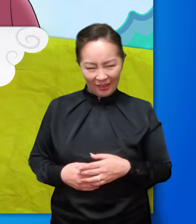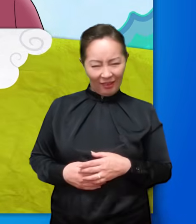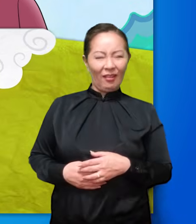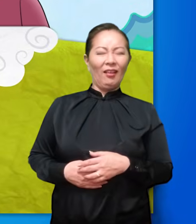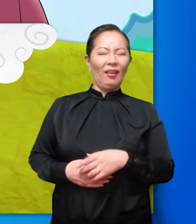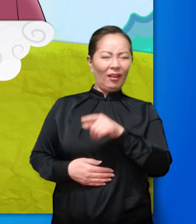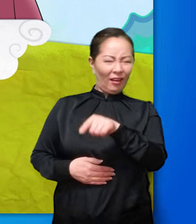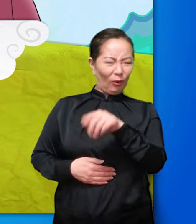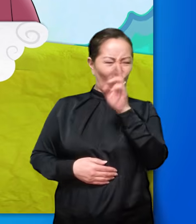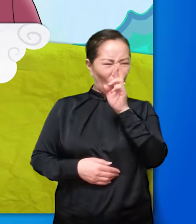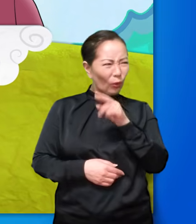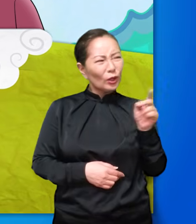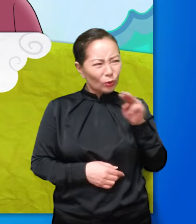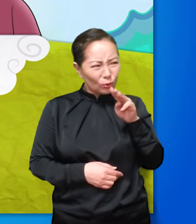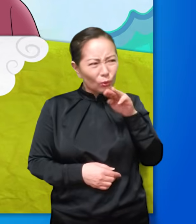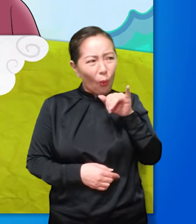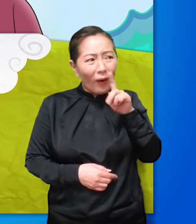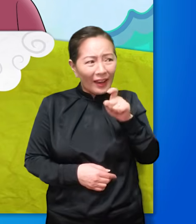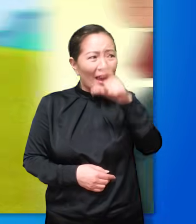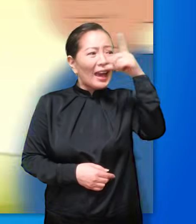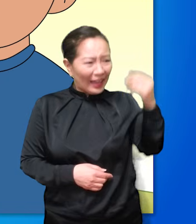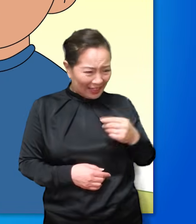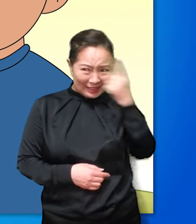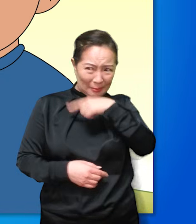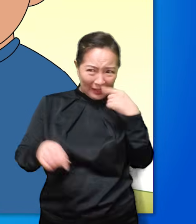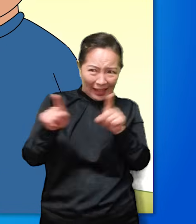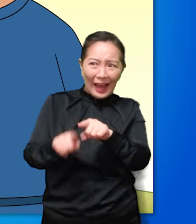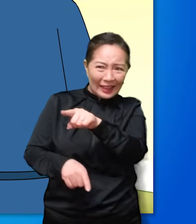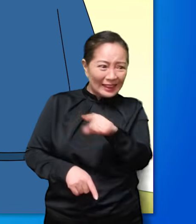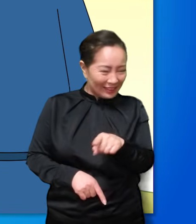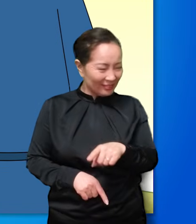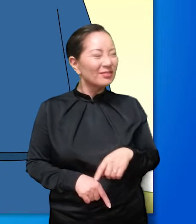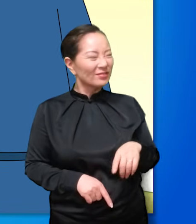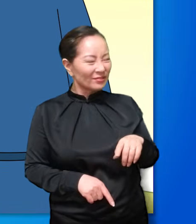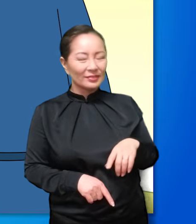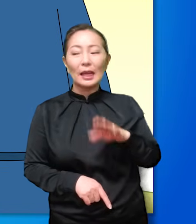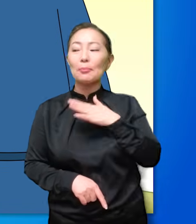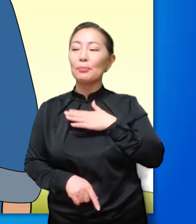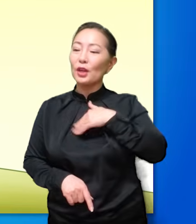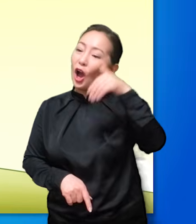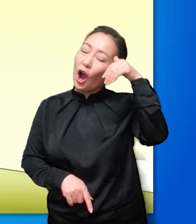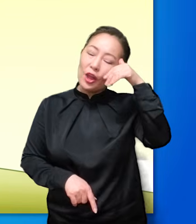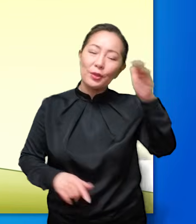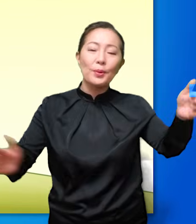Пүүх, тунхын ээж нь мөн үү? Ямар ижилхэн. За тэгвэл би хонио нашлуулчаад ирье дээ.